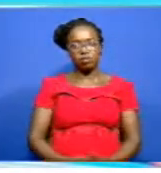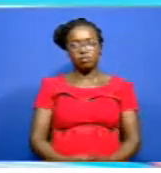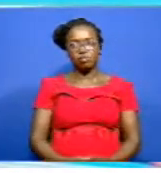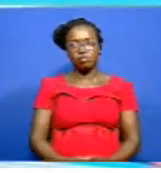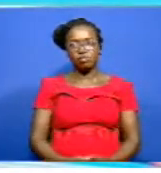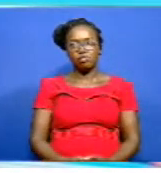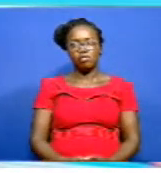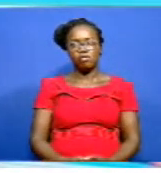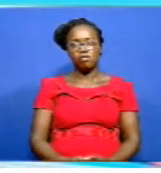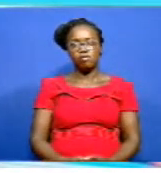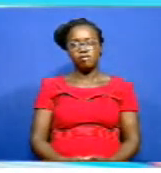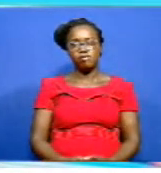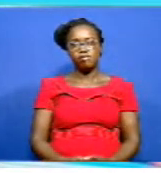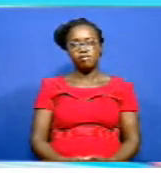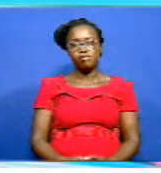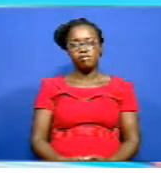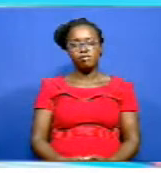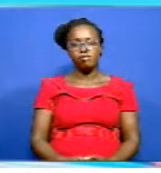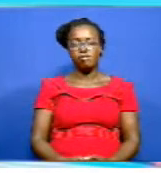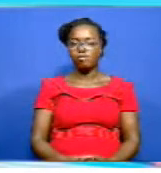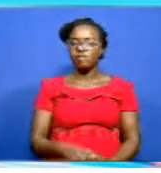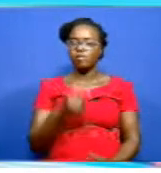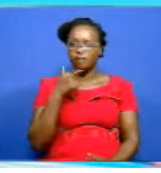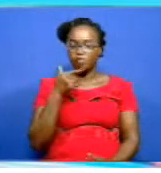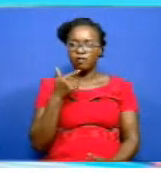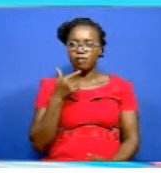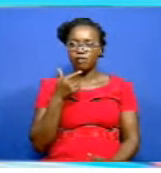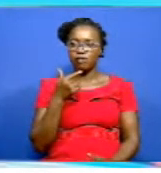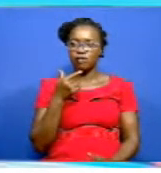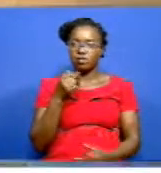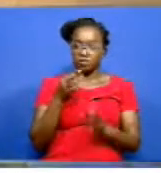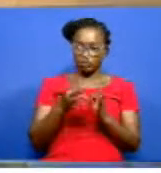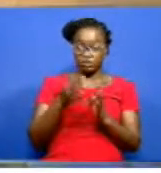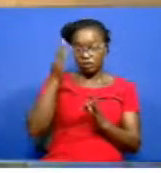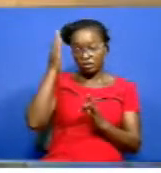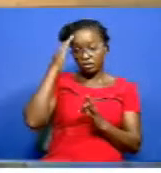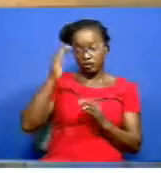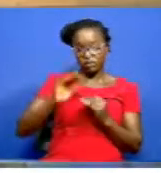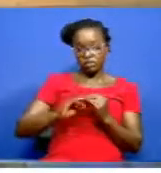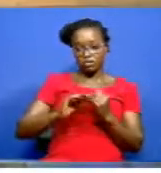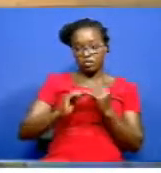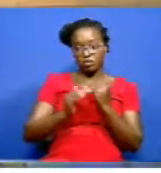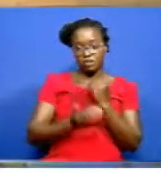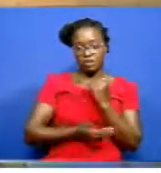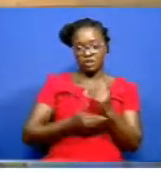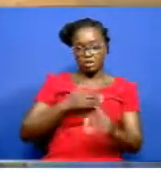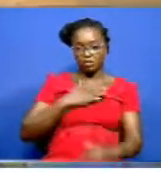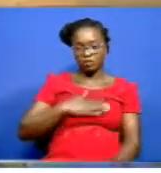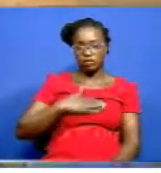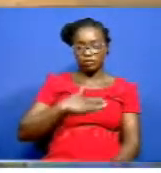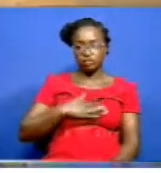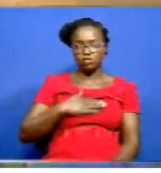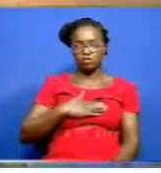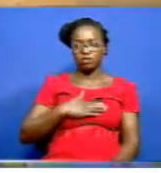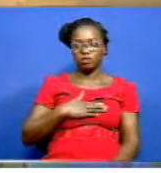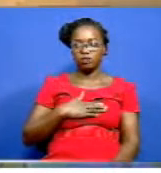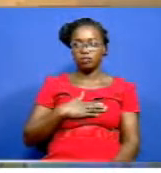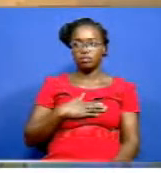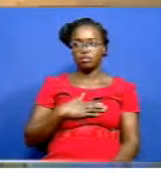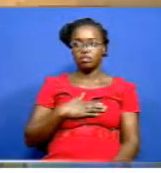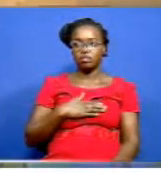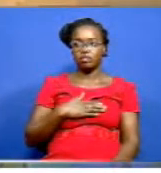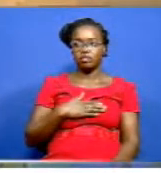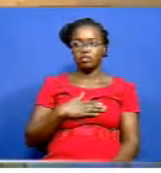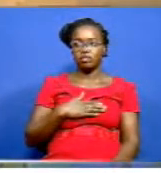Esther. Naweza sema ukijua uko mjamzito, tafadhali